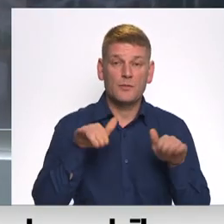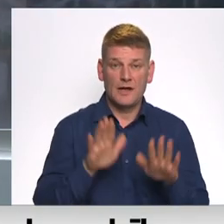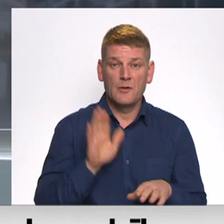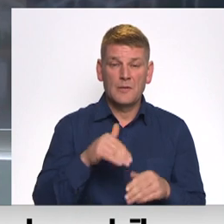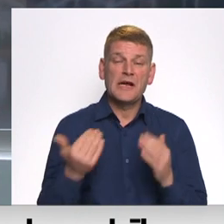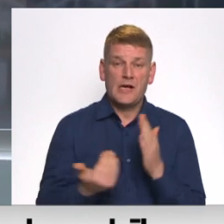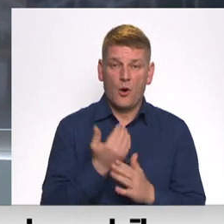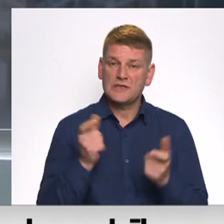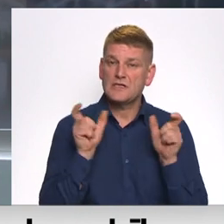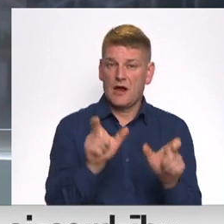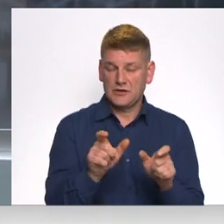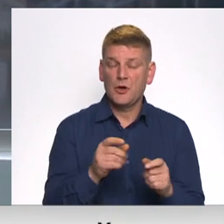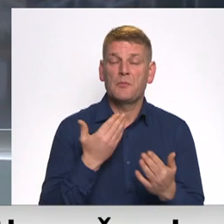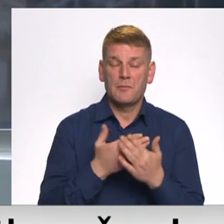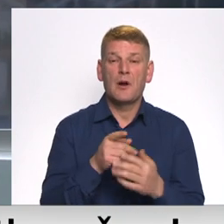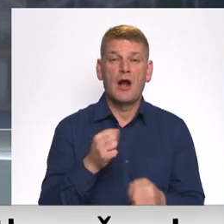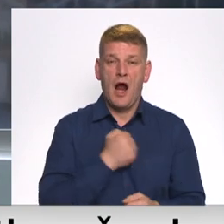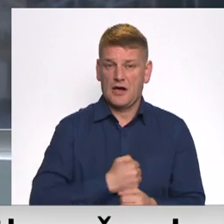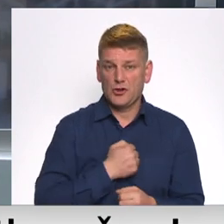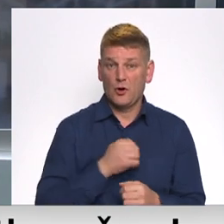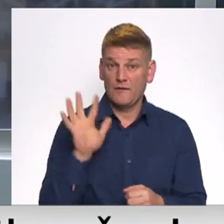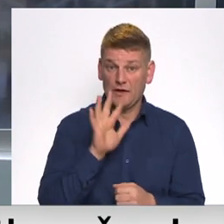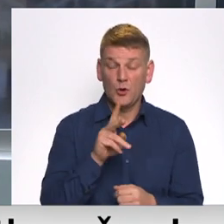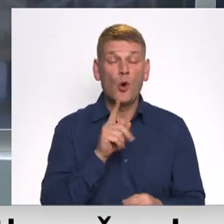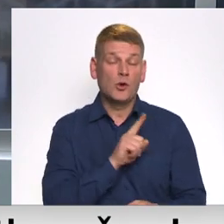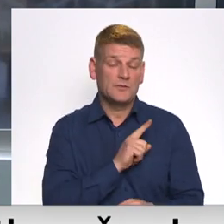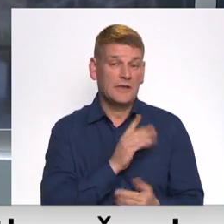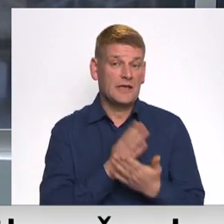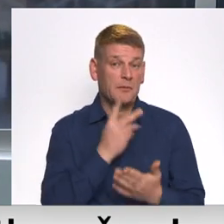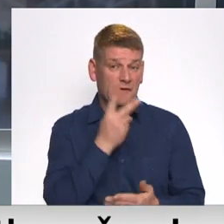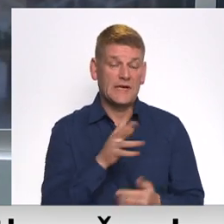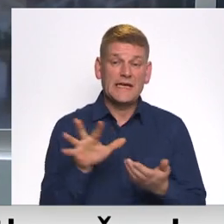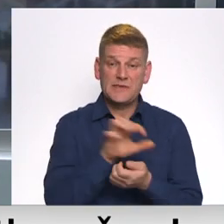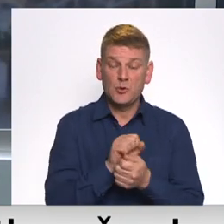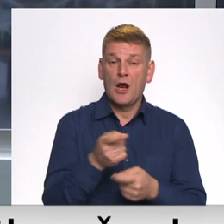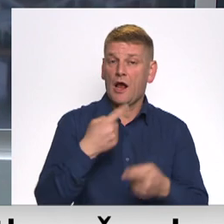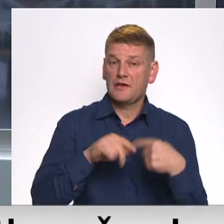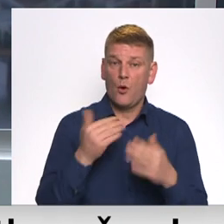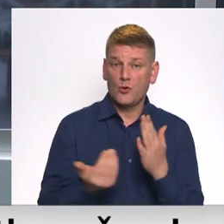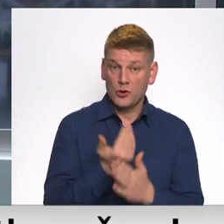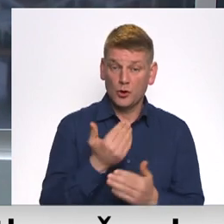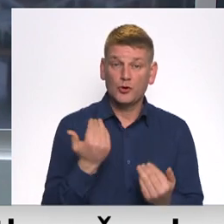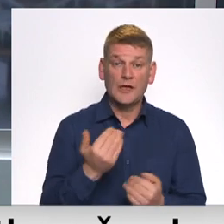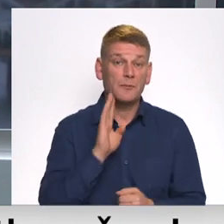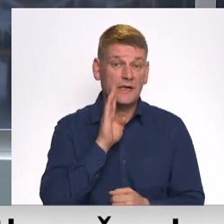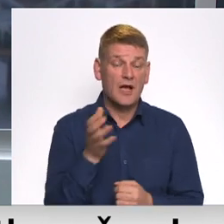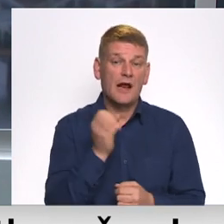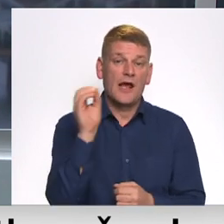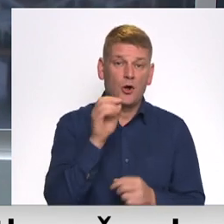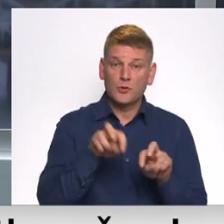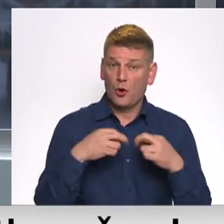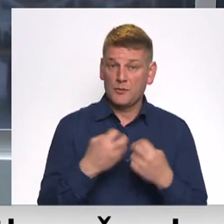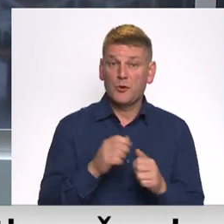jaunu sankciju piemērošanu agresoru valstī. Taču uzmanība tiek pievērsta arī izpostītā atjaunošanai. Šodien Briselē ar Eiropas